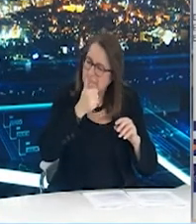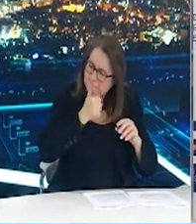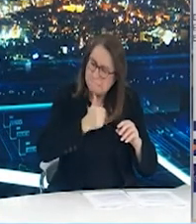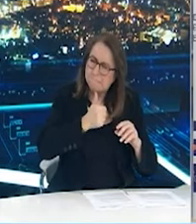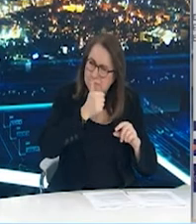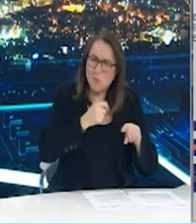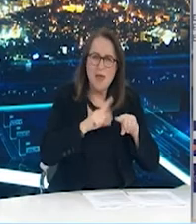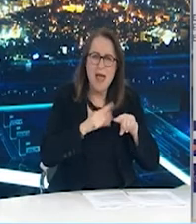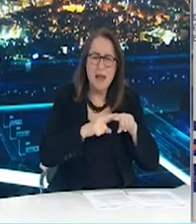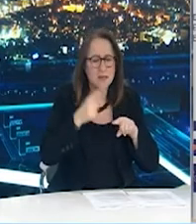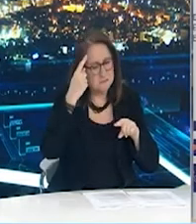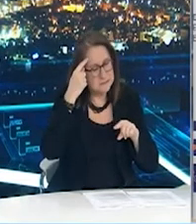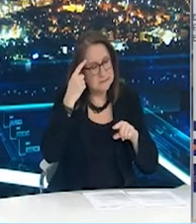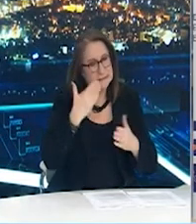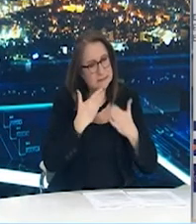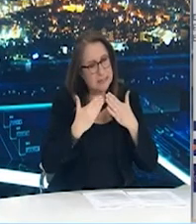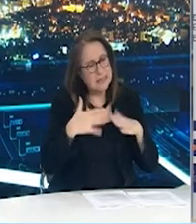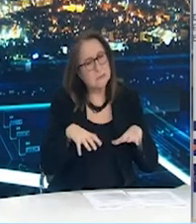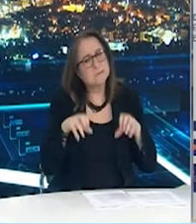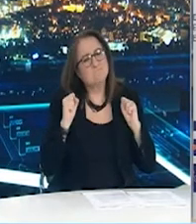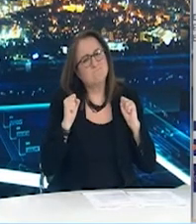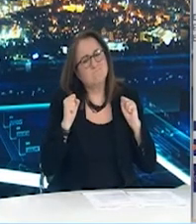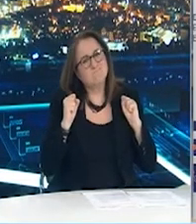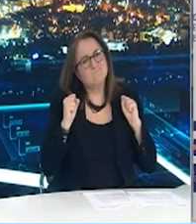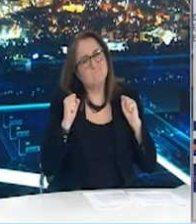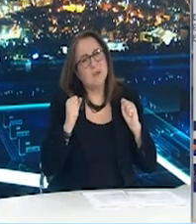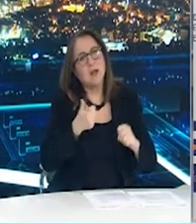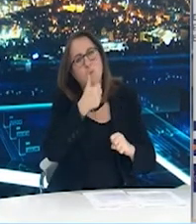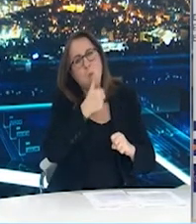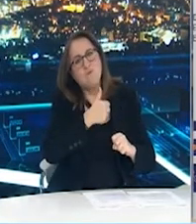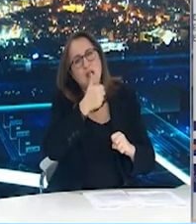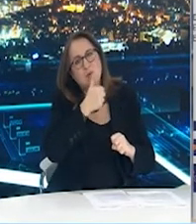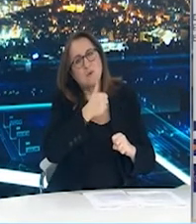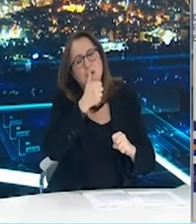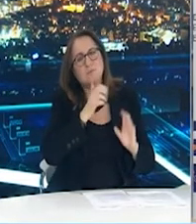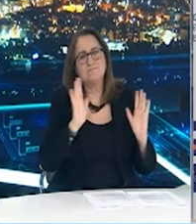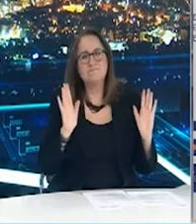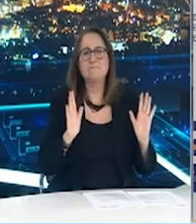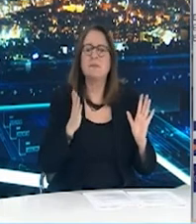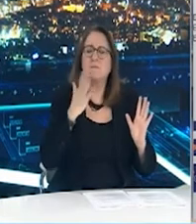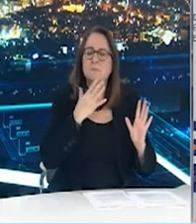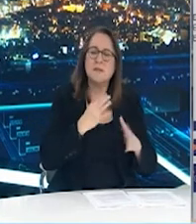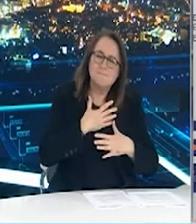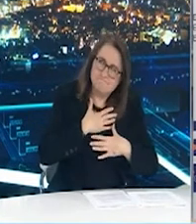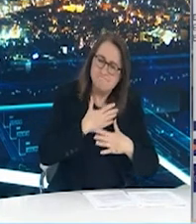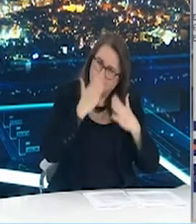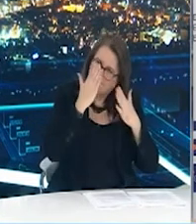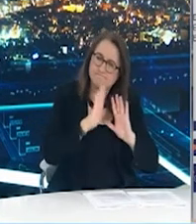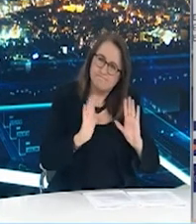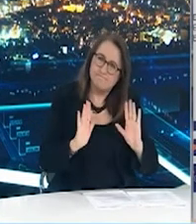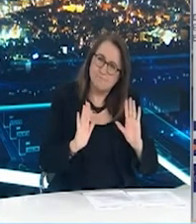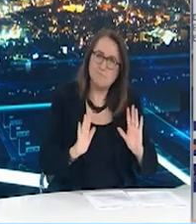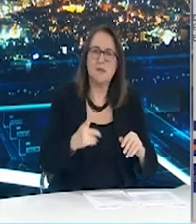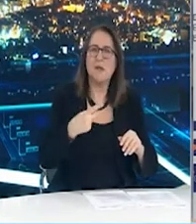και την κρισιμότητα της κατάστασης και τηρούν τα μέτρα. Η πλειοψηφία των συμπολιτών μας ακολουθεί πιστά τα μέτρα και συμβάλλει για να μην